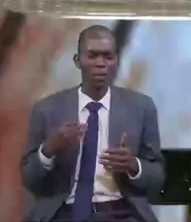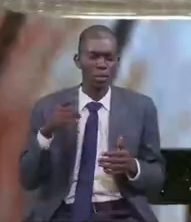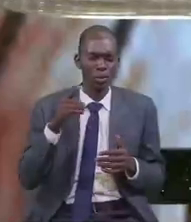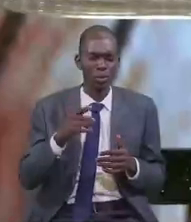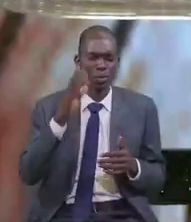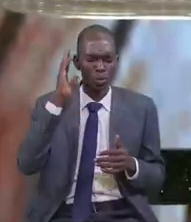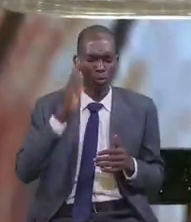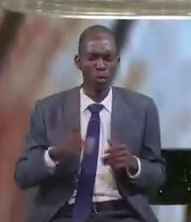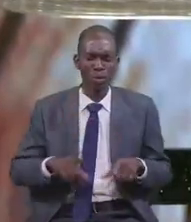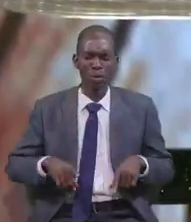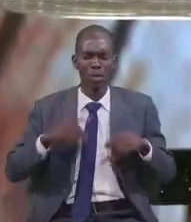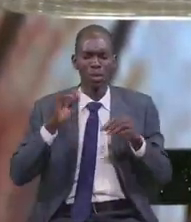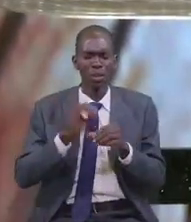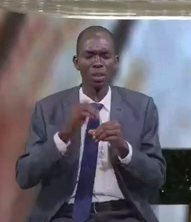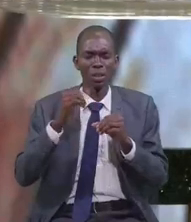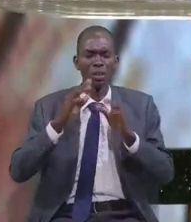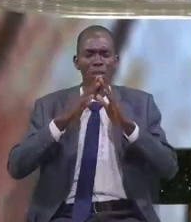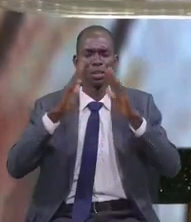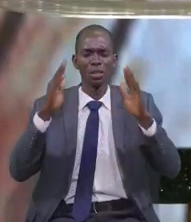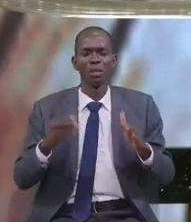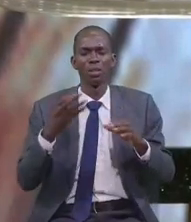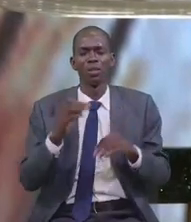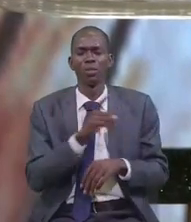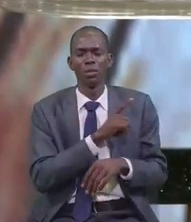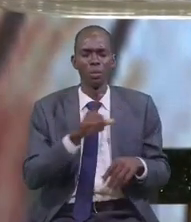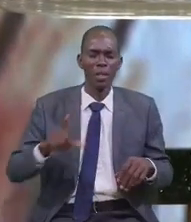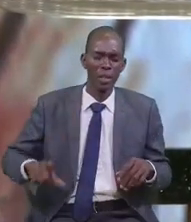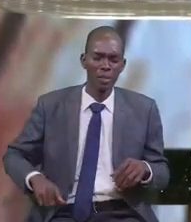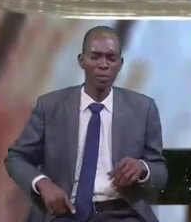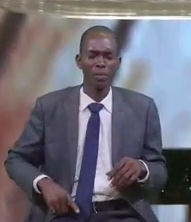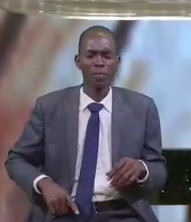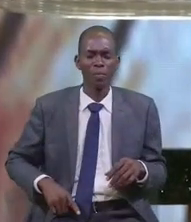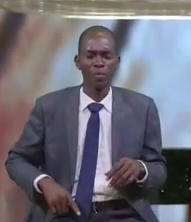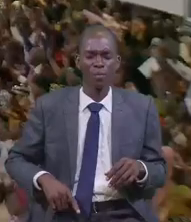habiterez dans la maison de l'Éternel